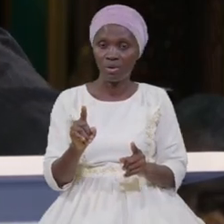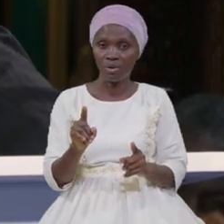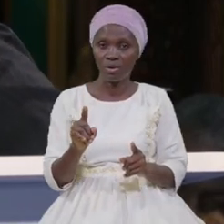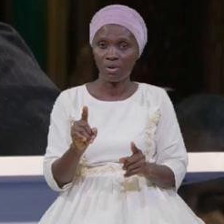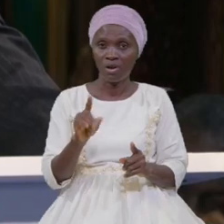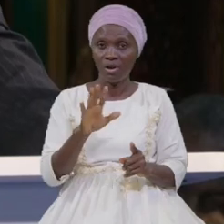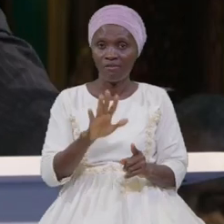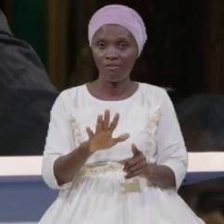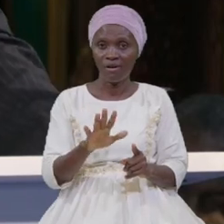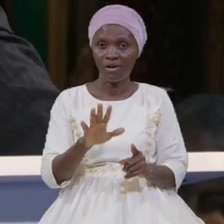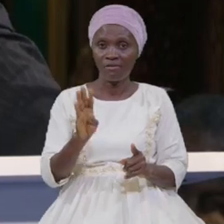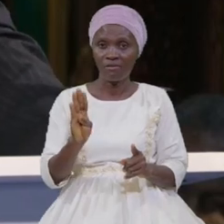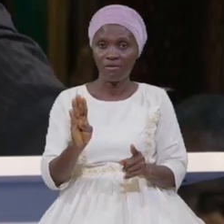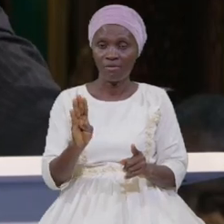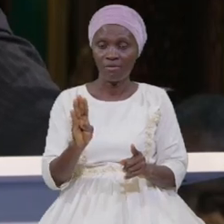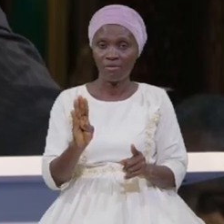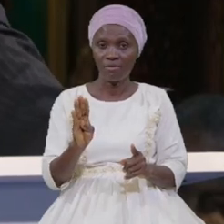ou bien ce numéro